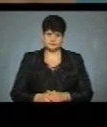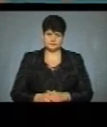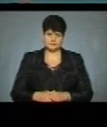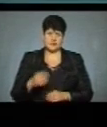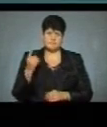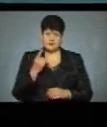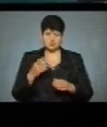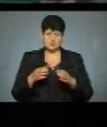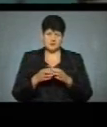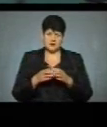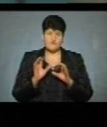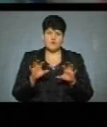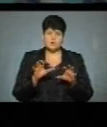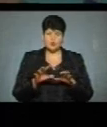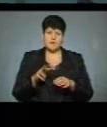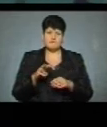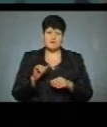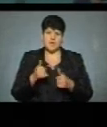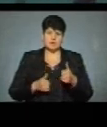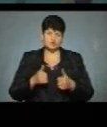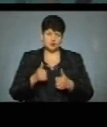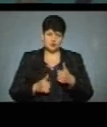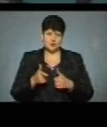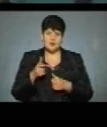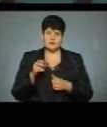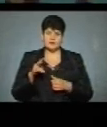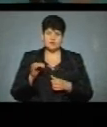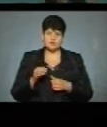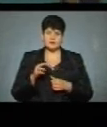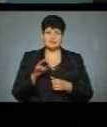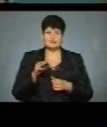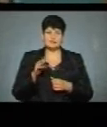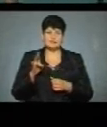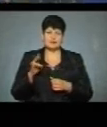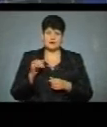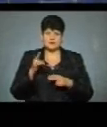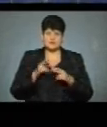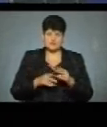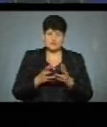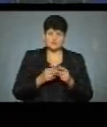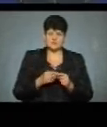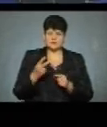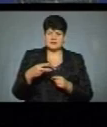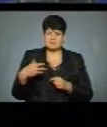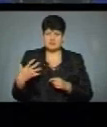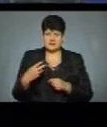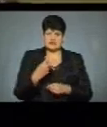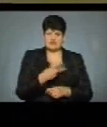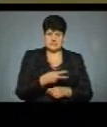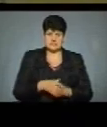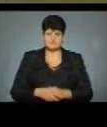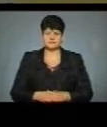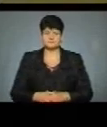Перша партія волейбольного матчу команд «Галичанка ТНЕО» «Волинь-Університет» завершилась з рахунком 25-20.